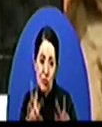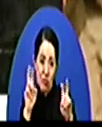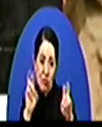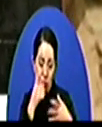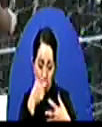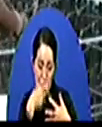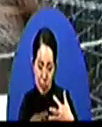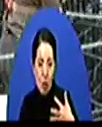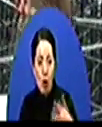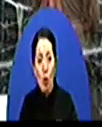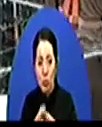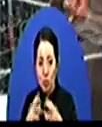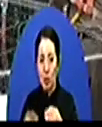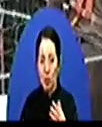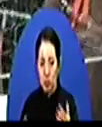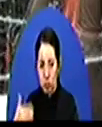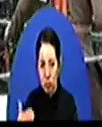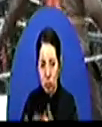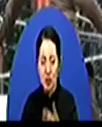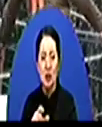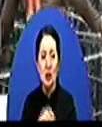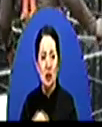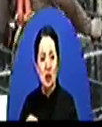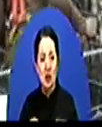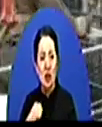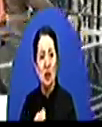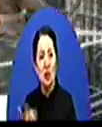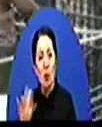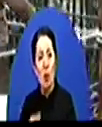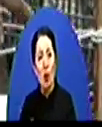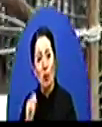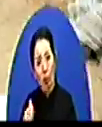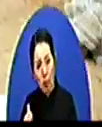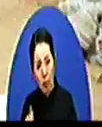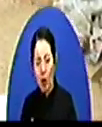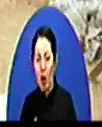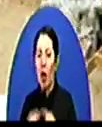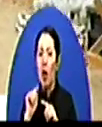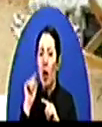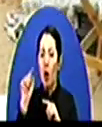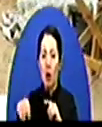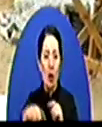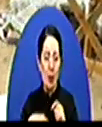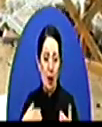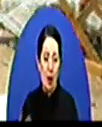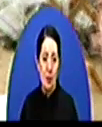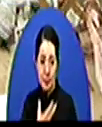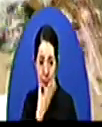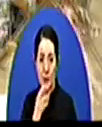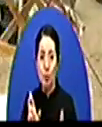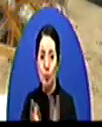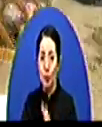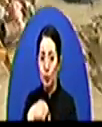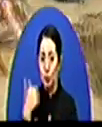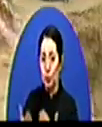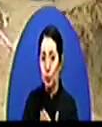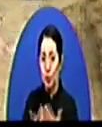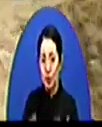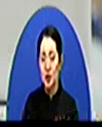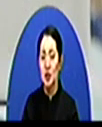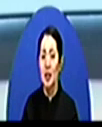бүтээн байгуулалтууд гараанаас хөдөлж иргэд ажлын байртай алс хязгаар нутгата сайхан амьдрах боломж бүрдэж байна.